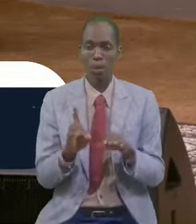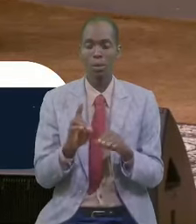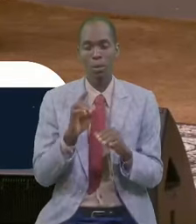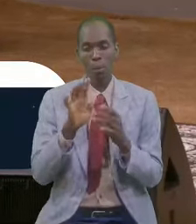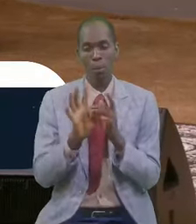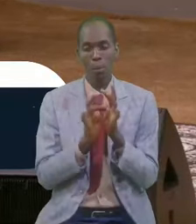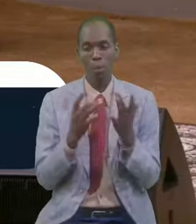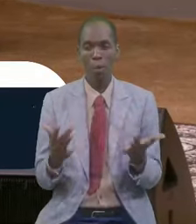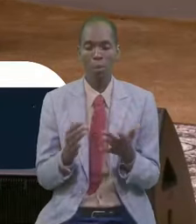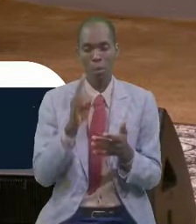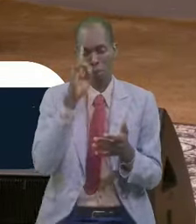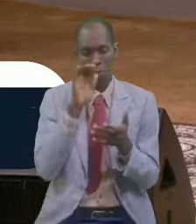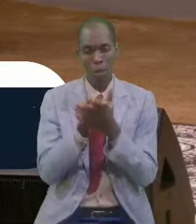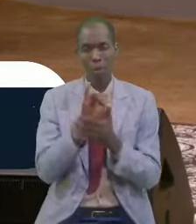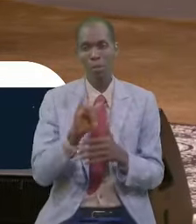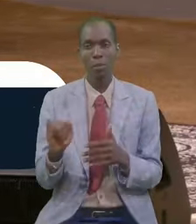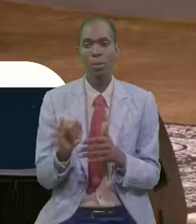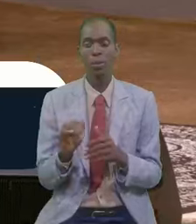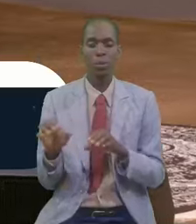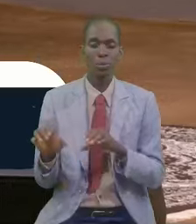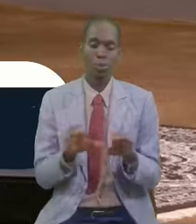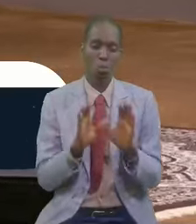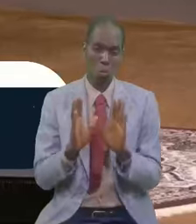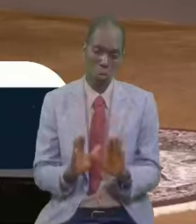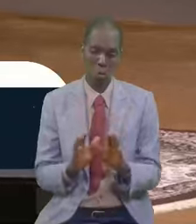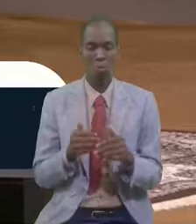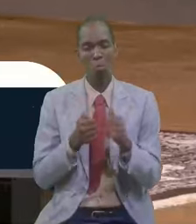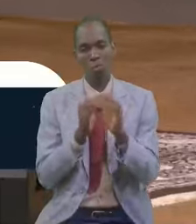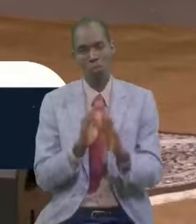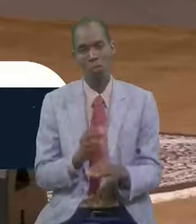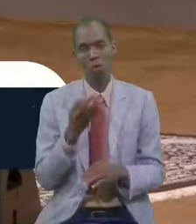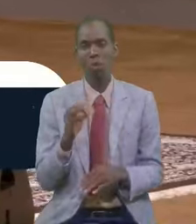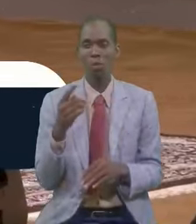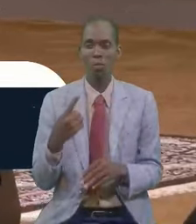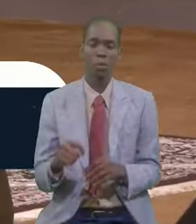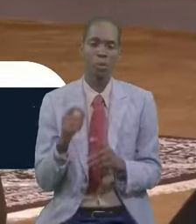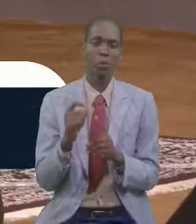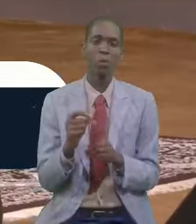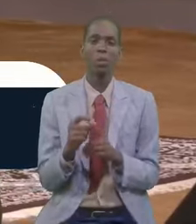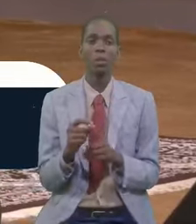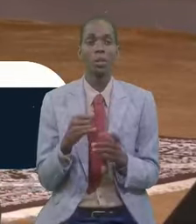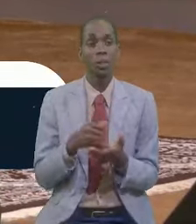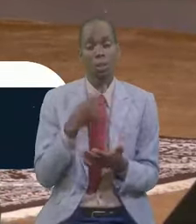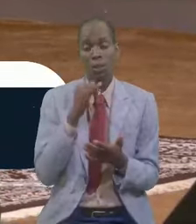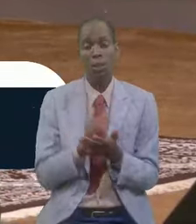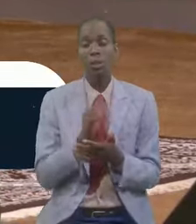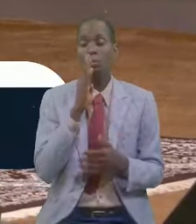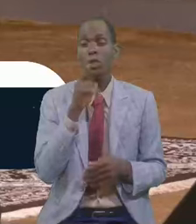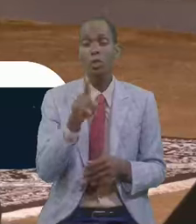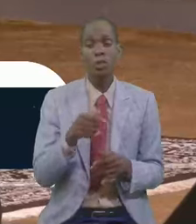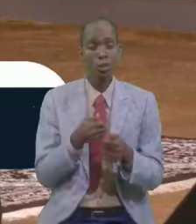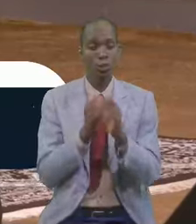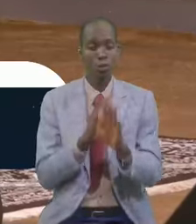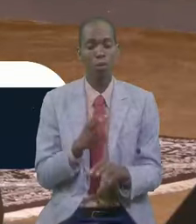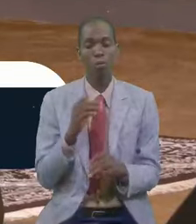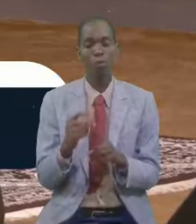Les pratiquants bienheureux qui croient à la parole de la Bible. C'est dit ici que mettez en pratique